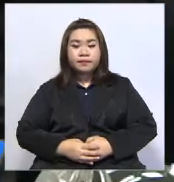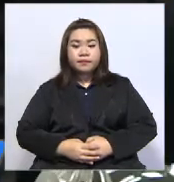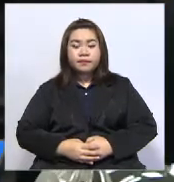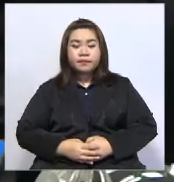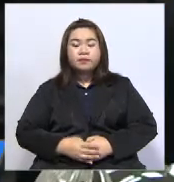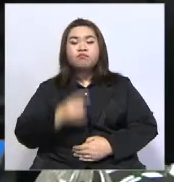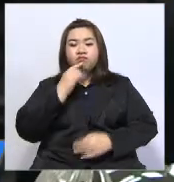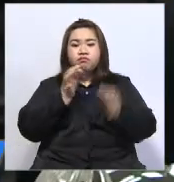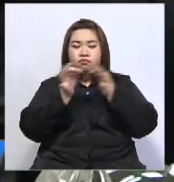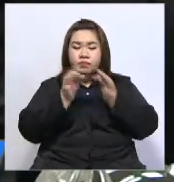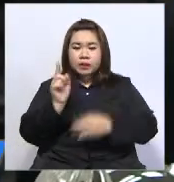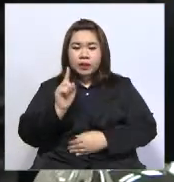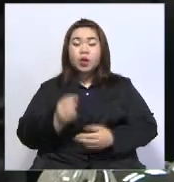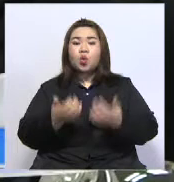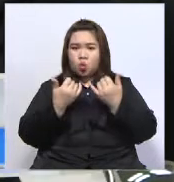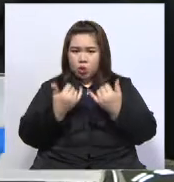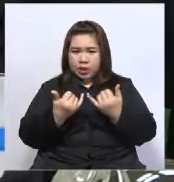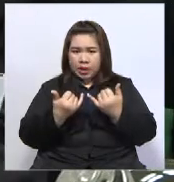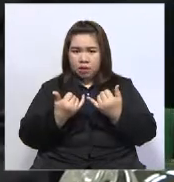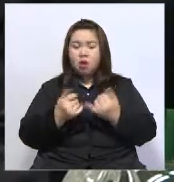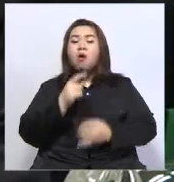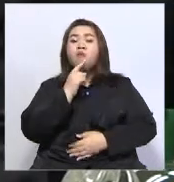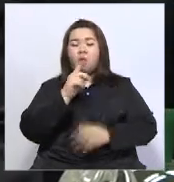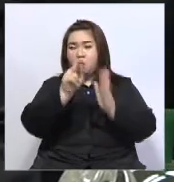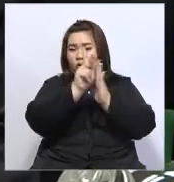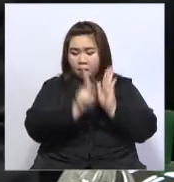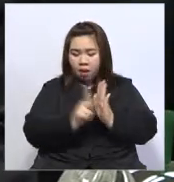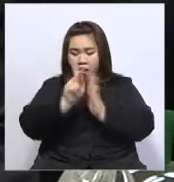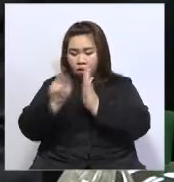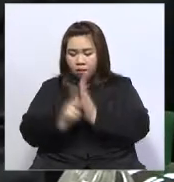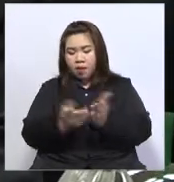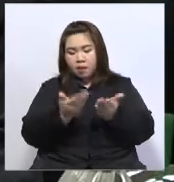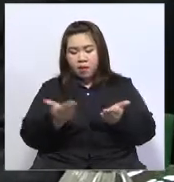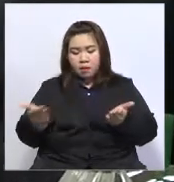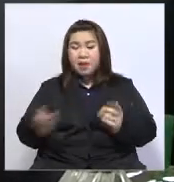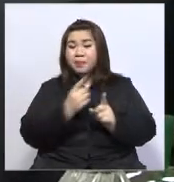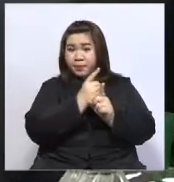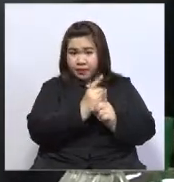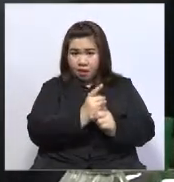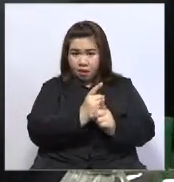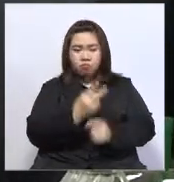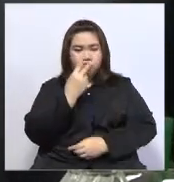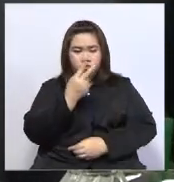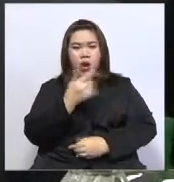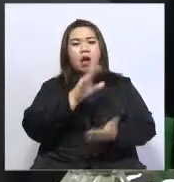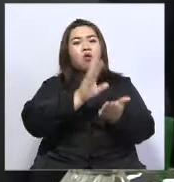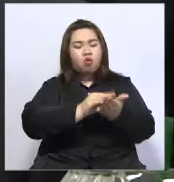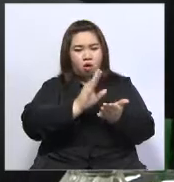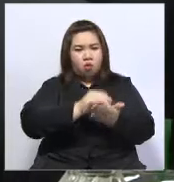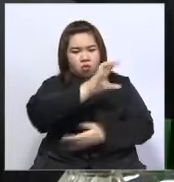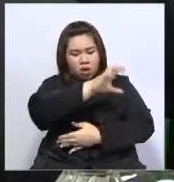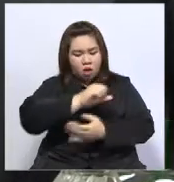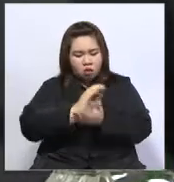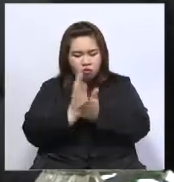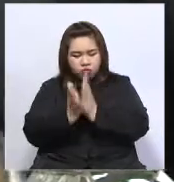เรียนเพิ่มเติมนี้นะครับวันนี้เราที่ถือกฎหมายใดเนี่ยก็จะใช้อำนาจตามกฎหมายเนี่ยลงไปตรวจสอบและเอาข้อมูลทั้งหมดเนี่ยมาบูรณาการให้เกิด